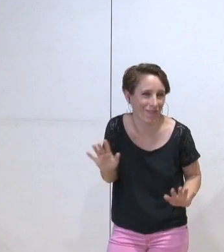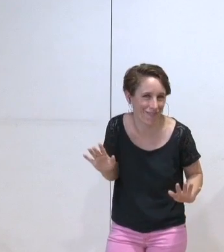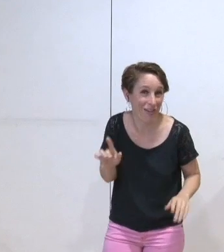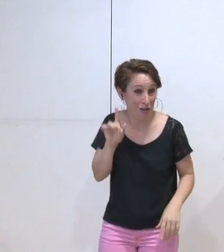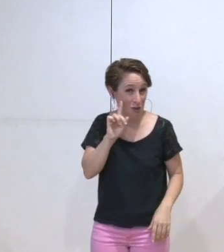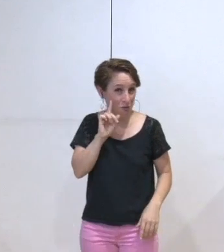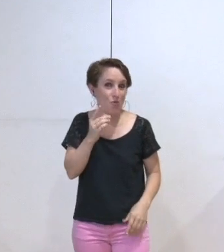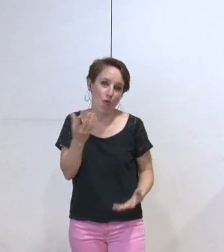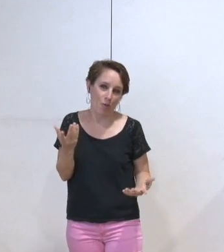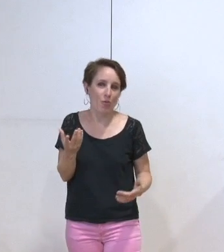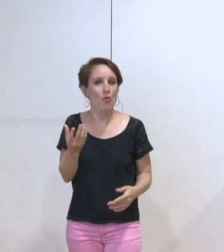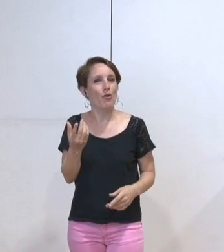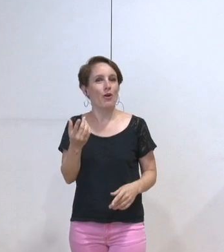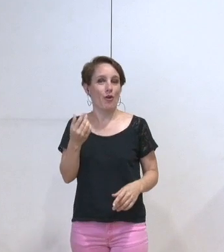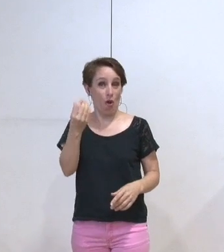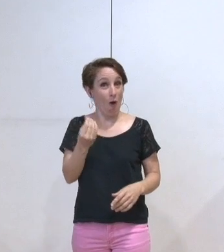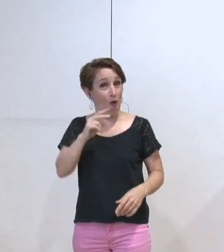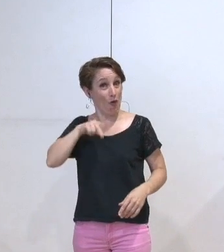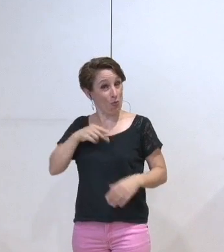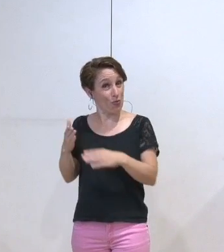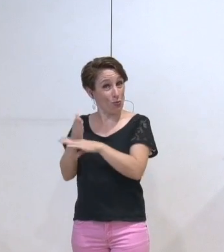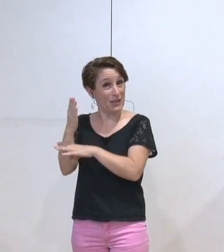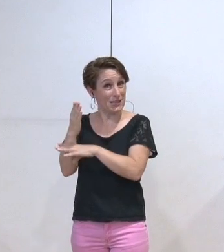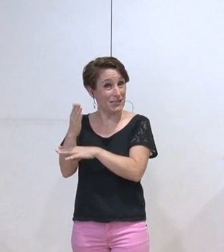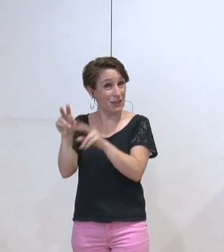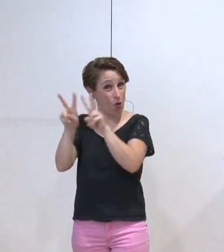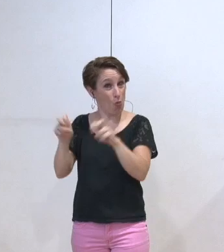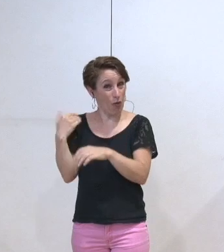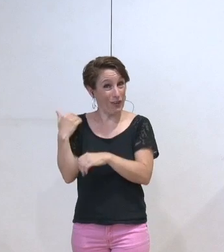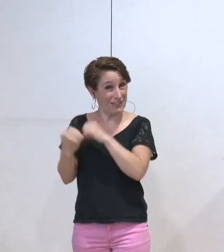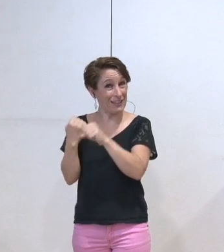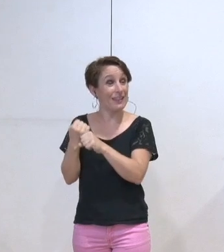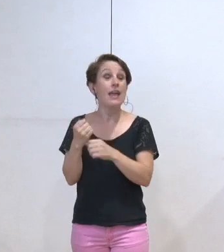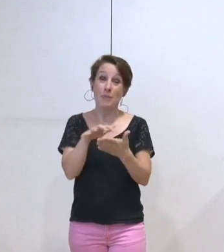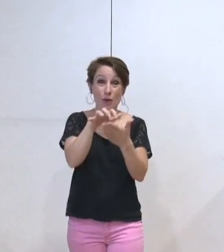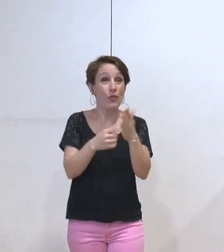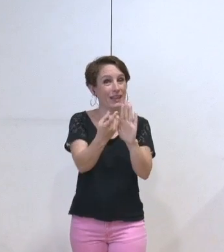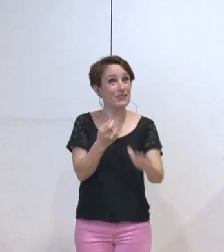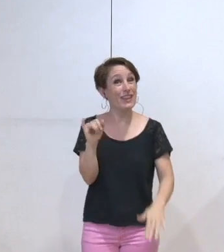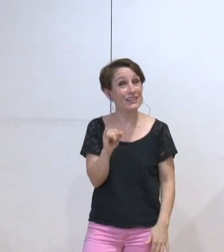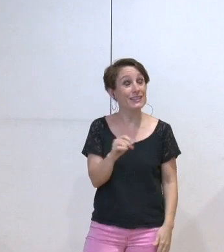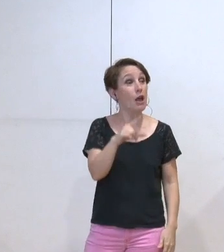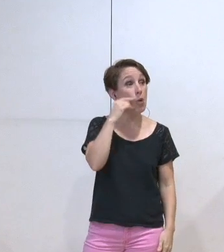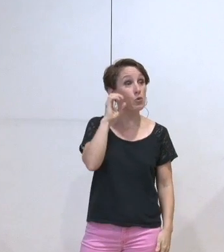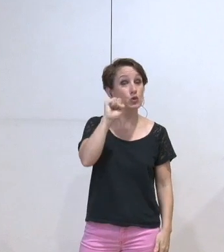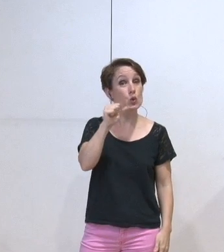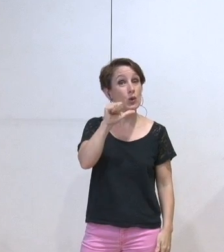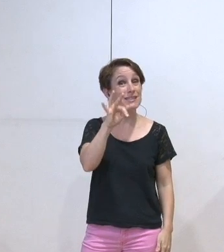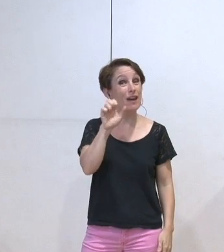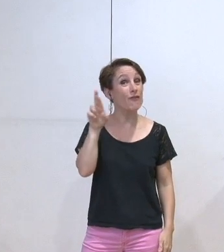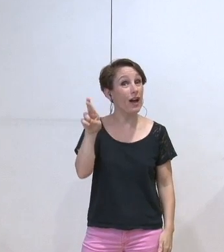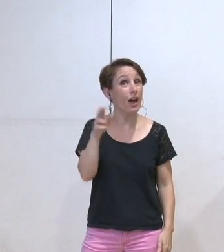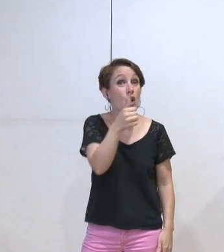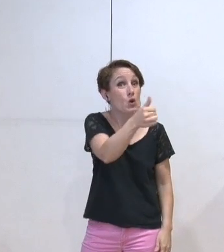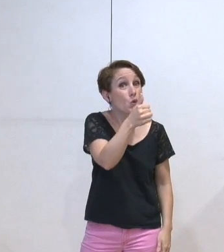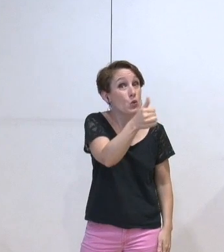un enfant qui a passé le brevet cette année c'est celle de Monsieur Safar et c'est intégralement inextino ce qu'il a